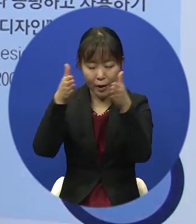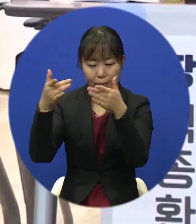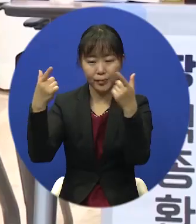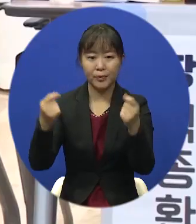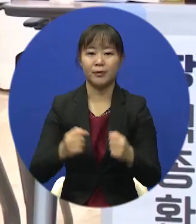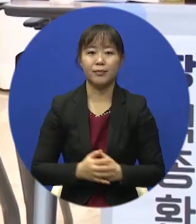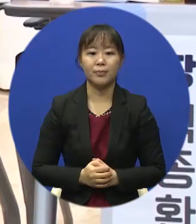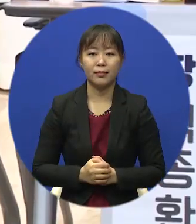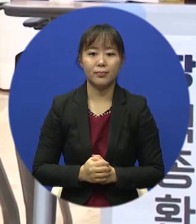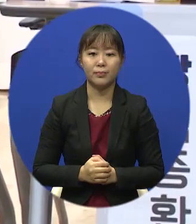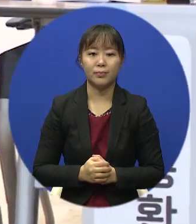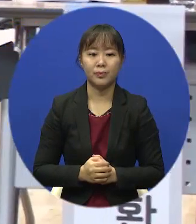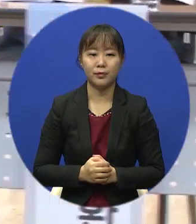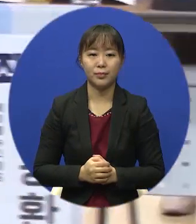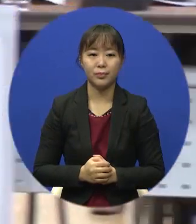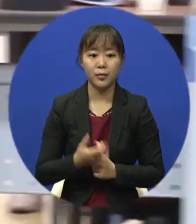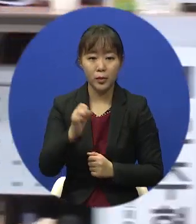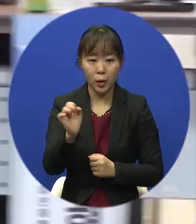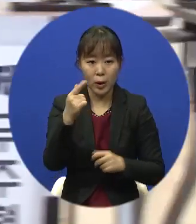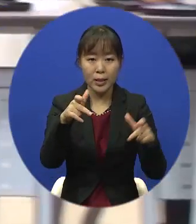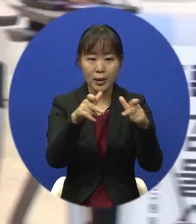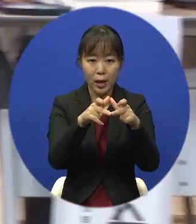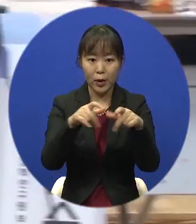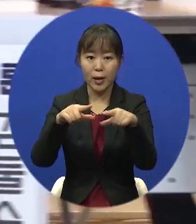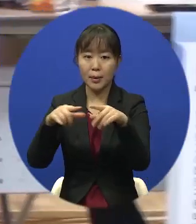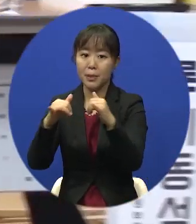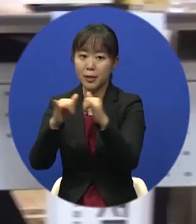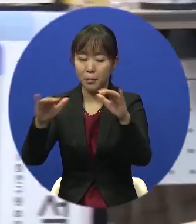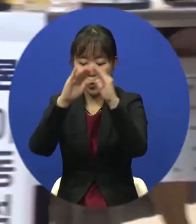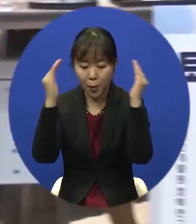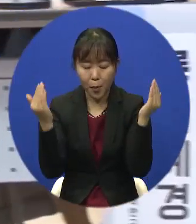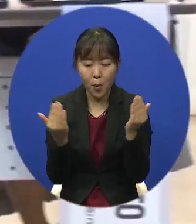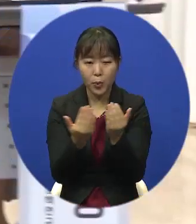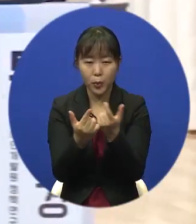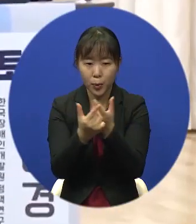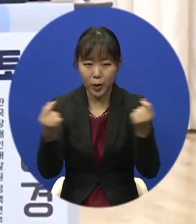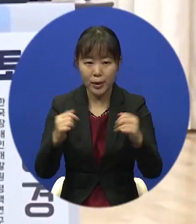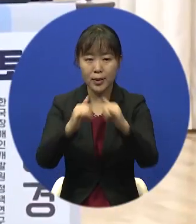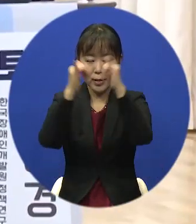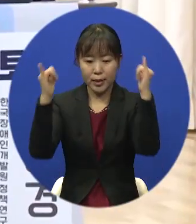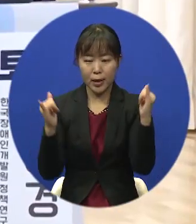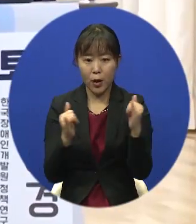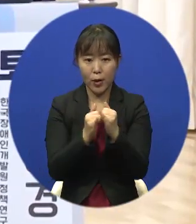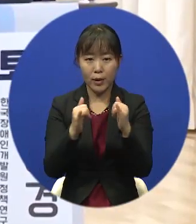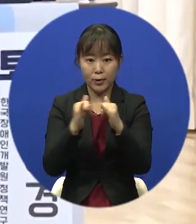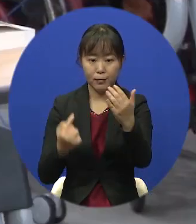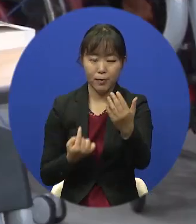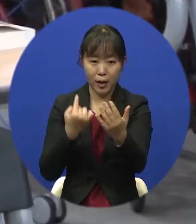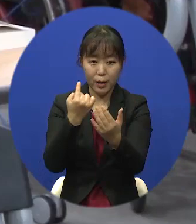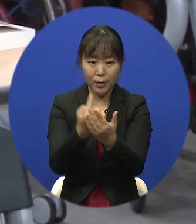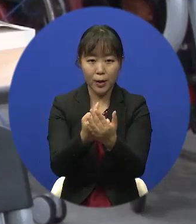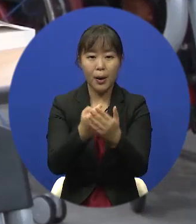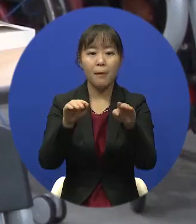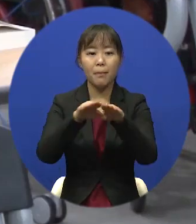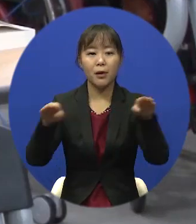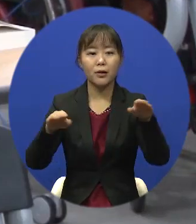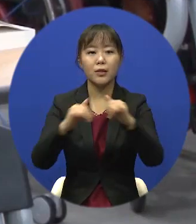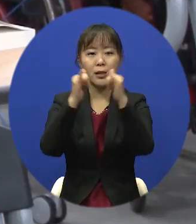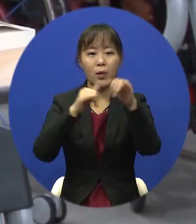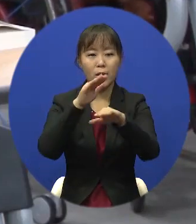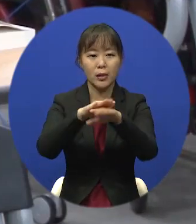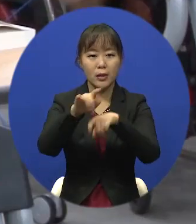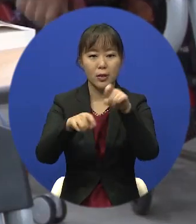생각합니다. 장애 주류화를 통해 장애인과 비장애인 모두 동등한 사회 일원으로 참여하는 평등사회 실현